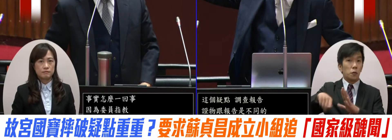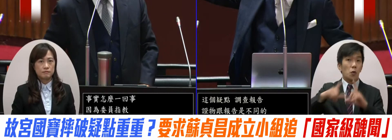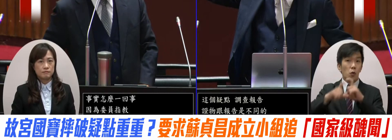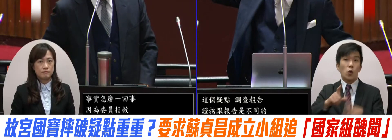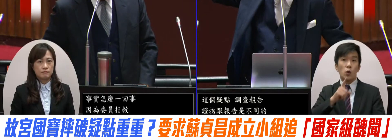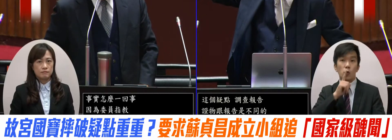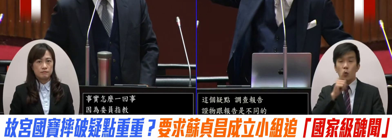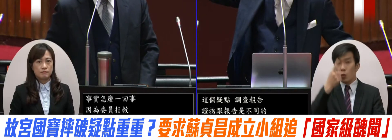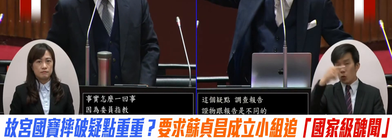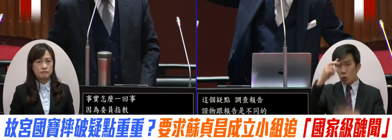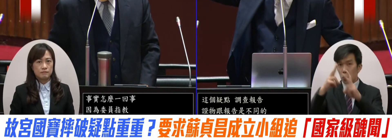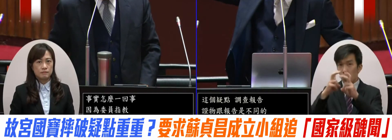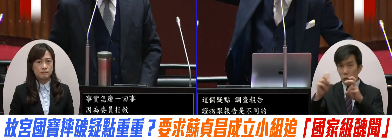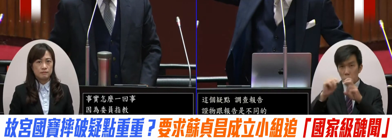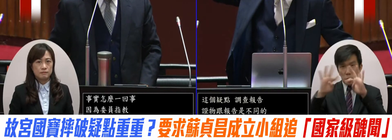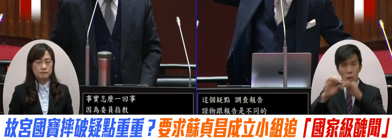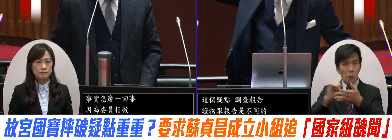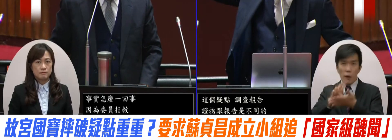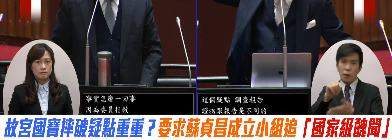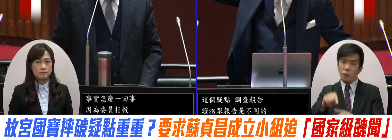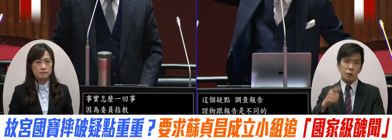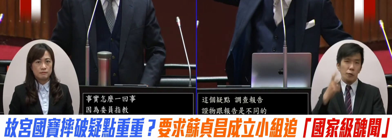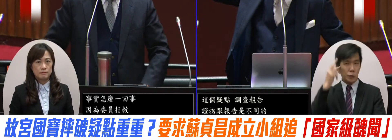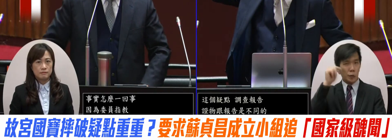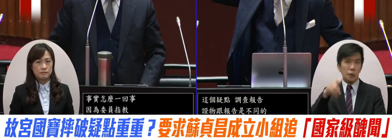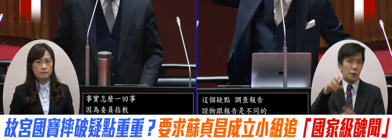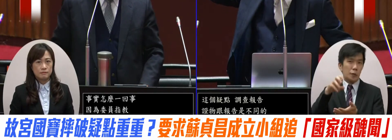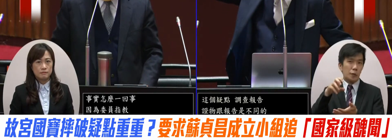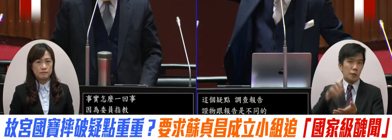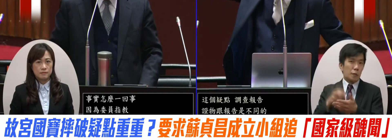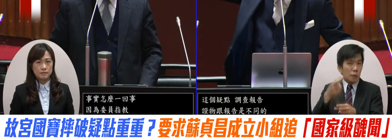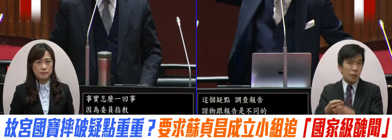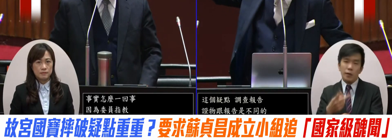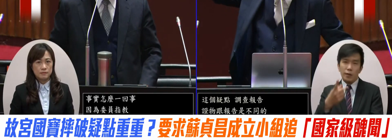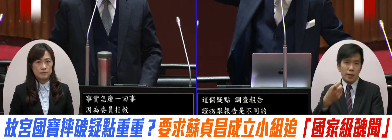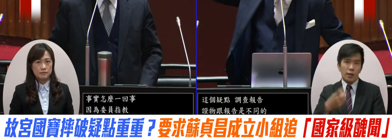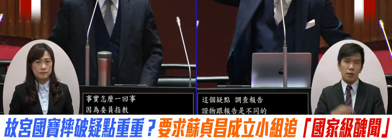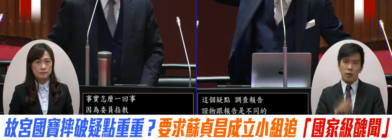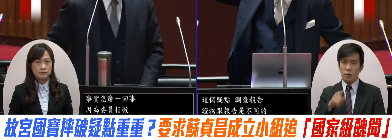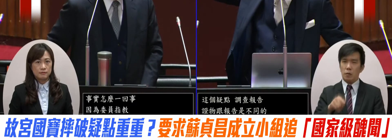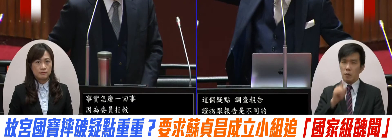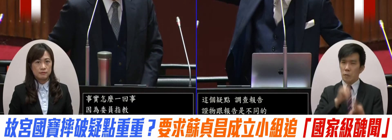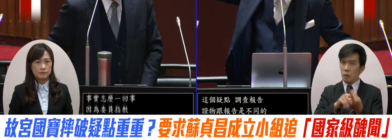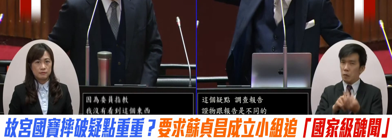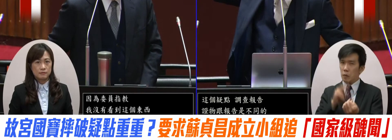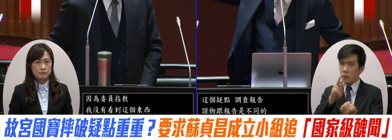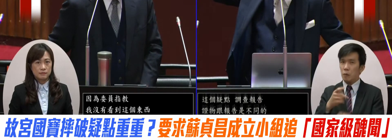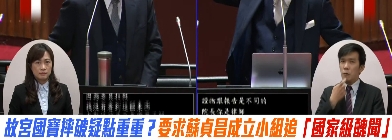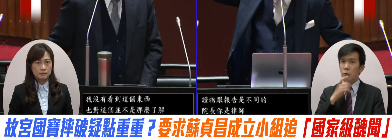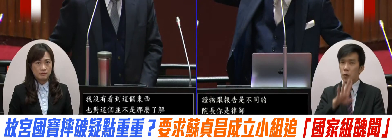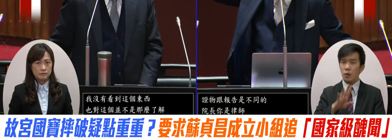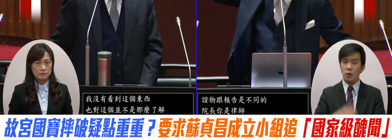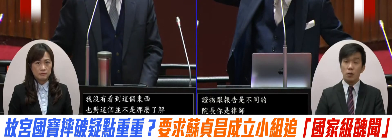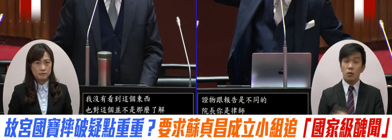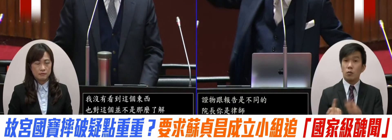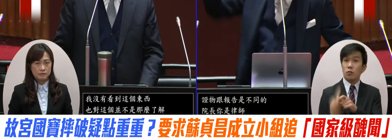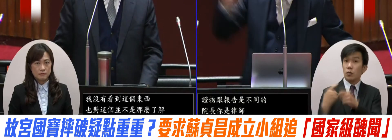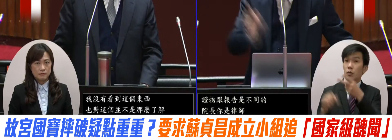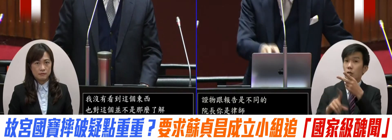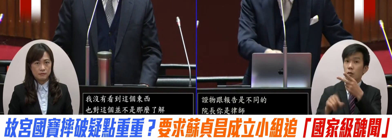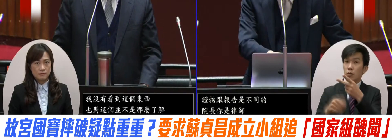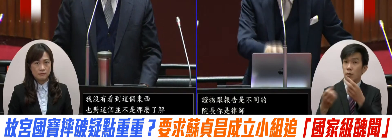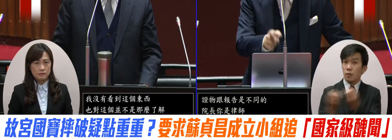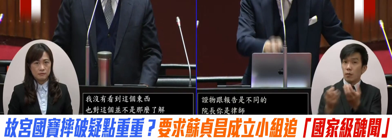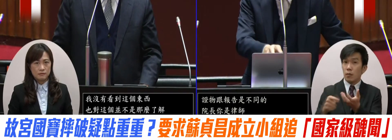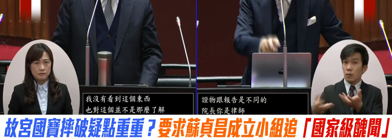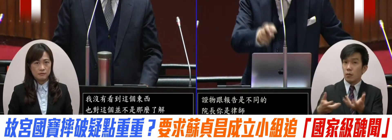调查报告难以服众。这个故宫的调查报告里面疑点重重，尤其是去年2月所发生的这一件国宝的事情， 他的